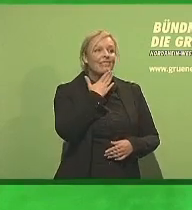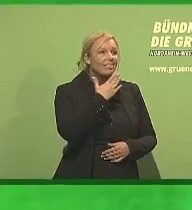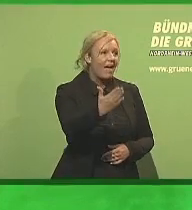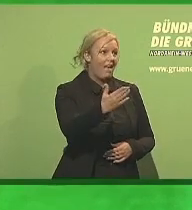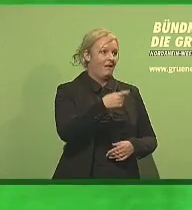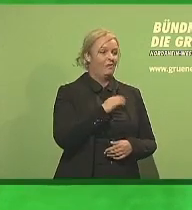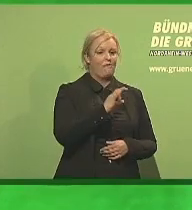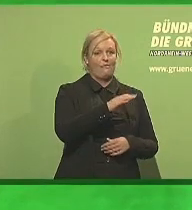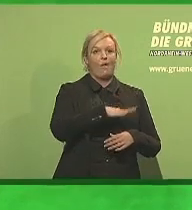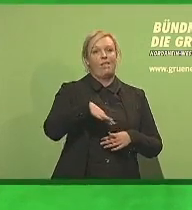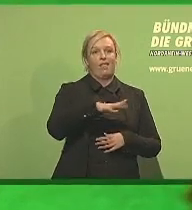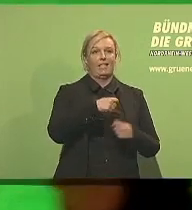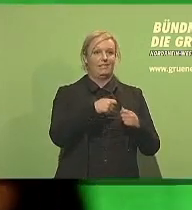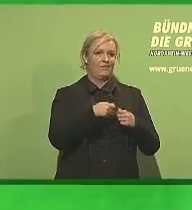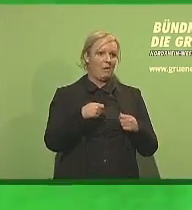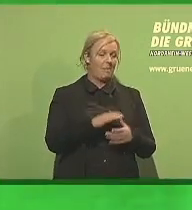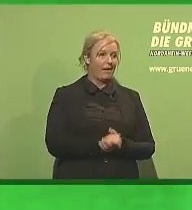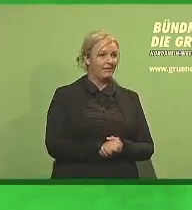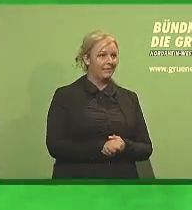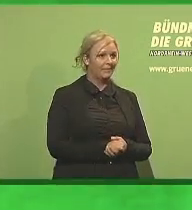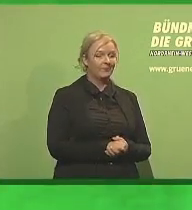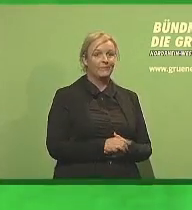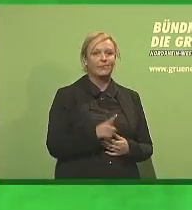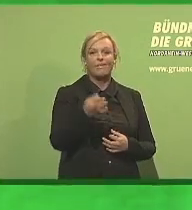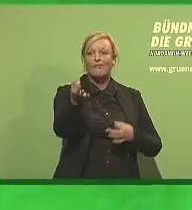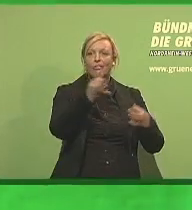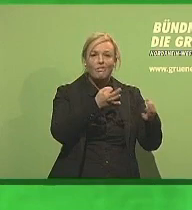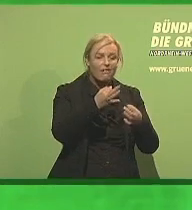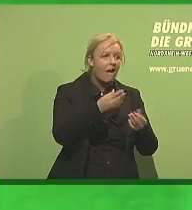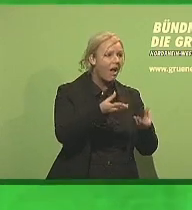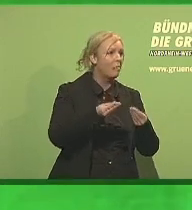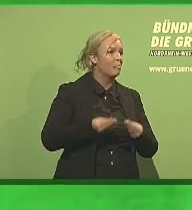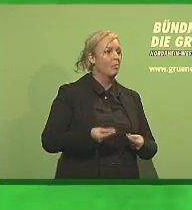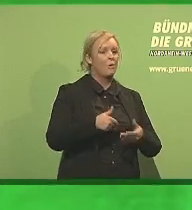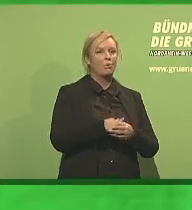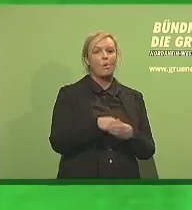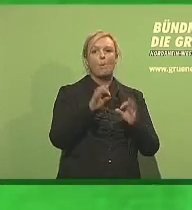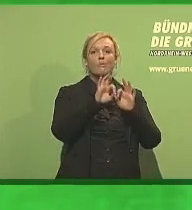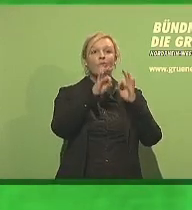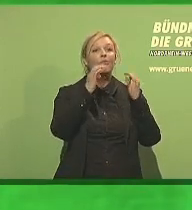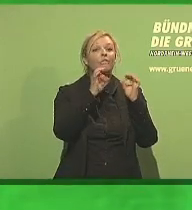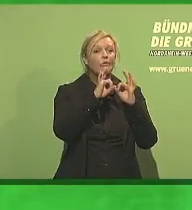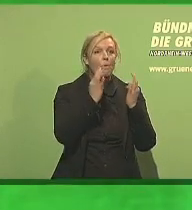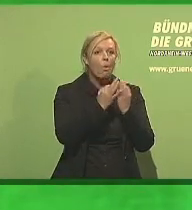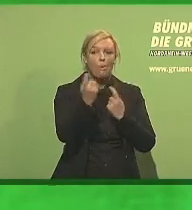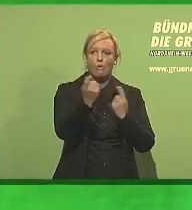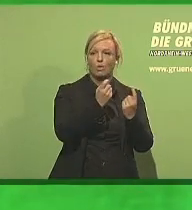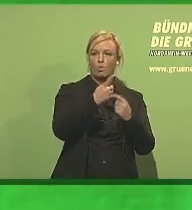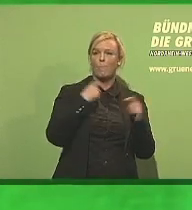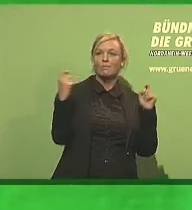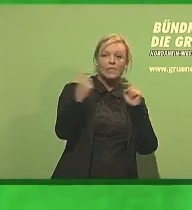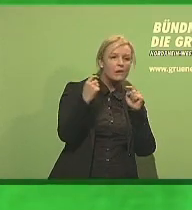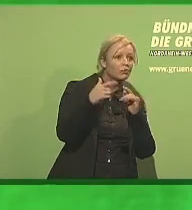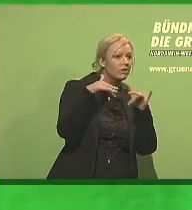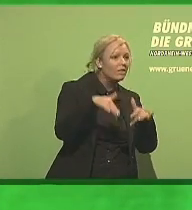dass ihr diese Urwahl wirklich mit Leben gefüllt habt, Fragen eingereicht habt, zu dem Forum gekommen seid, vor Ort diskutiert habt und dann natürlich auch mit abgestimmt habt. Also